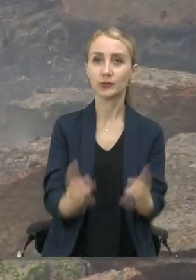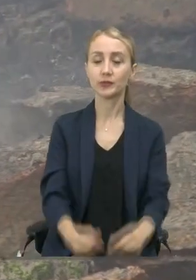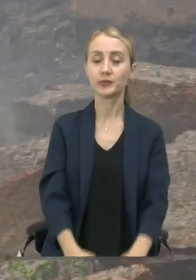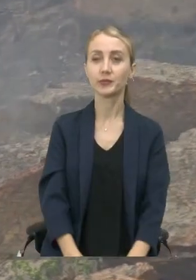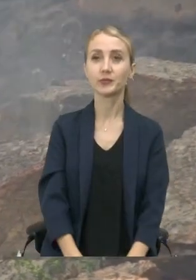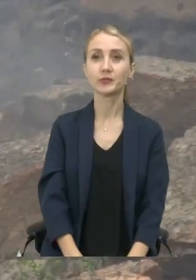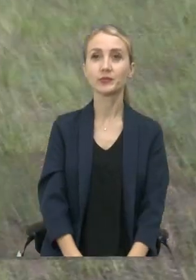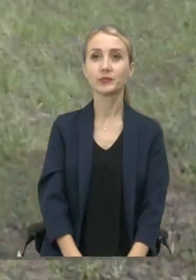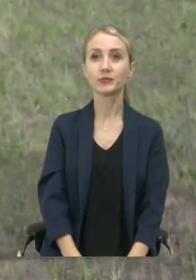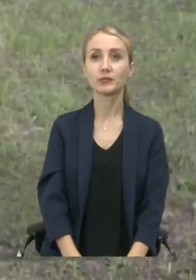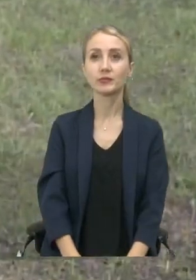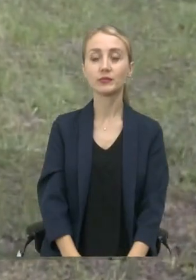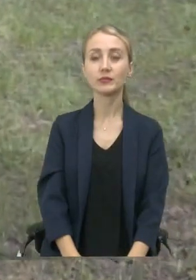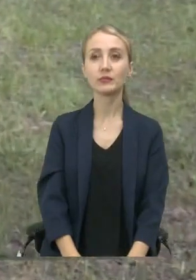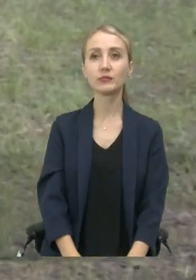Бауржан смагулов кокши акпарат